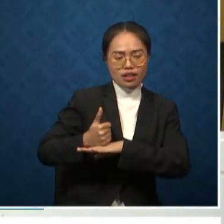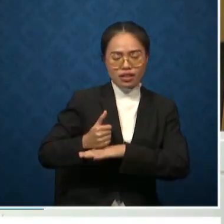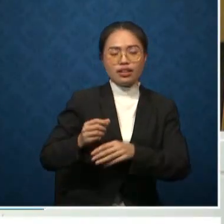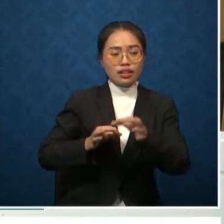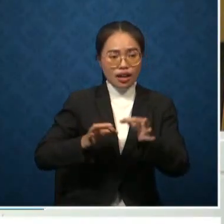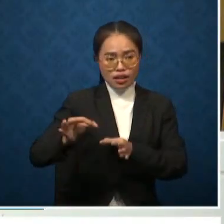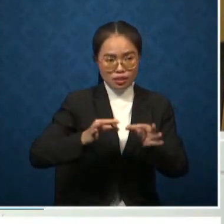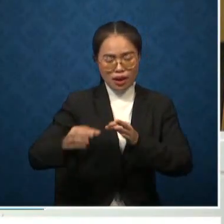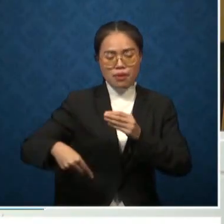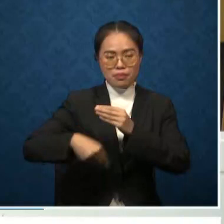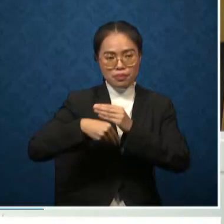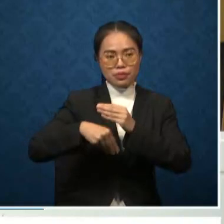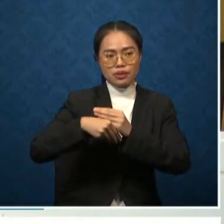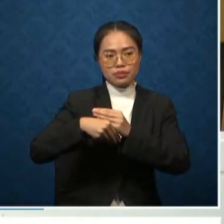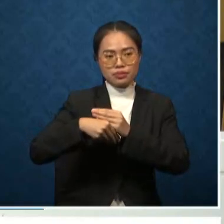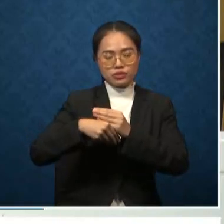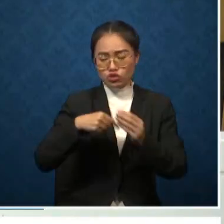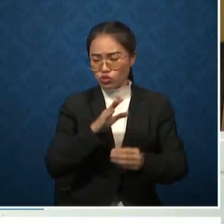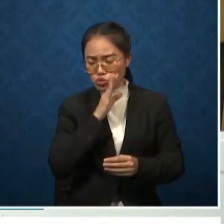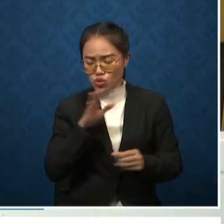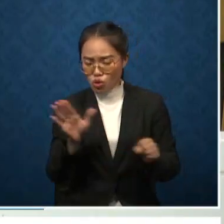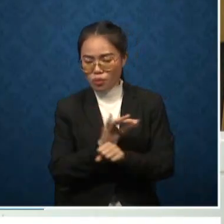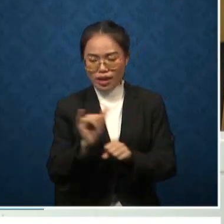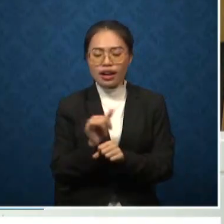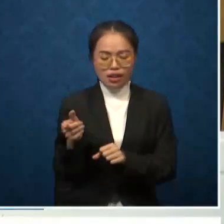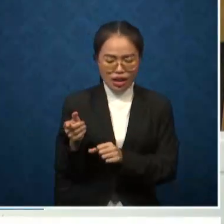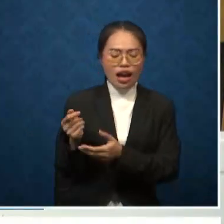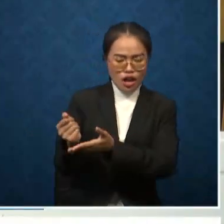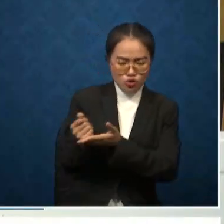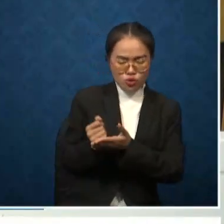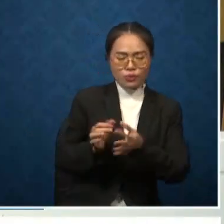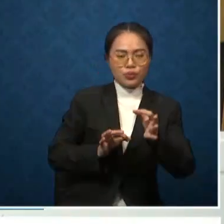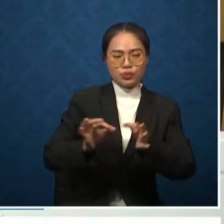ที่ผมได้พูดไปสักครู่นี้ถ้าหากยังไม่ครบถ้วนก็ขอให้ท่านอธิบดีได้ชี้แจงเพิ่มเติมครับ